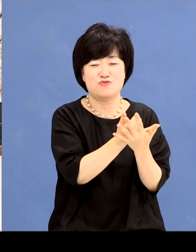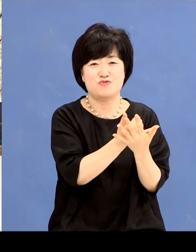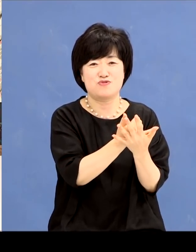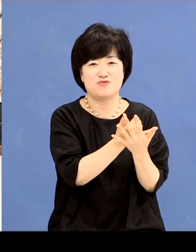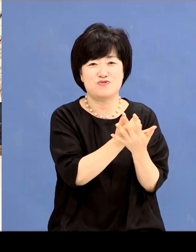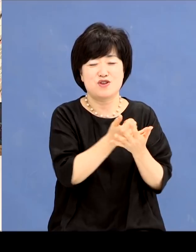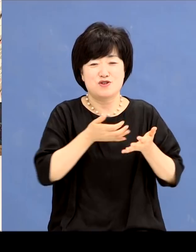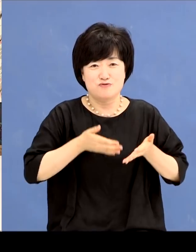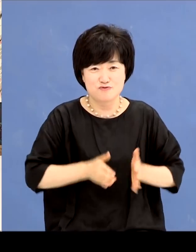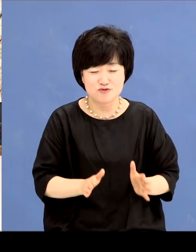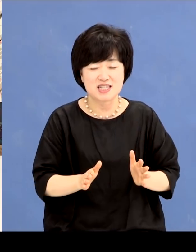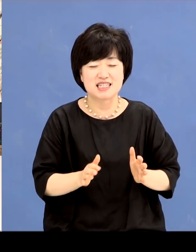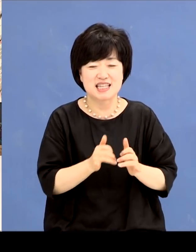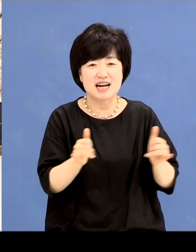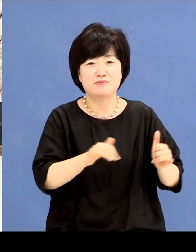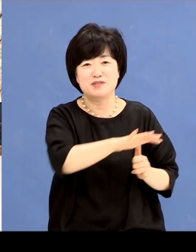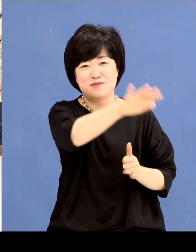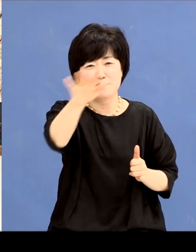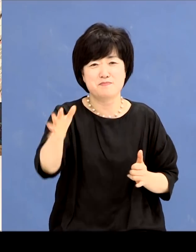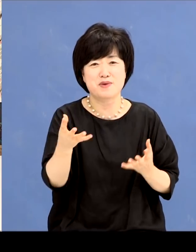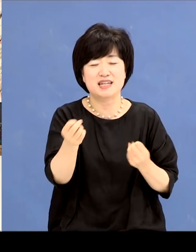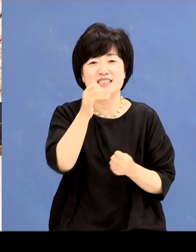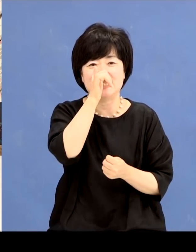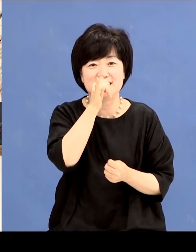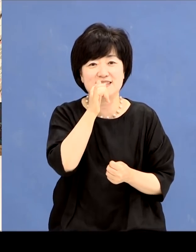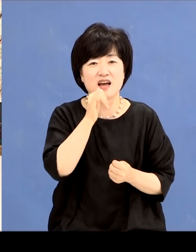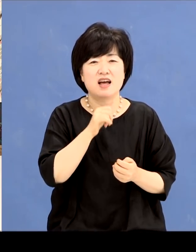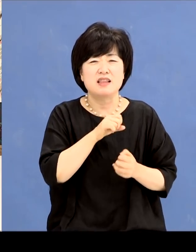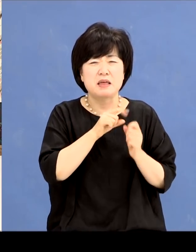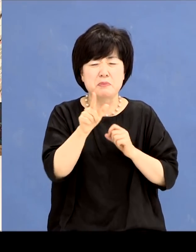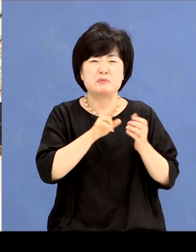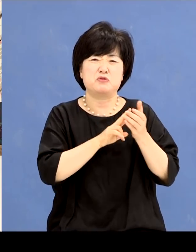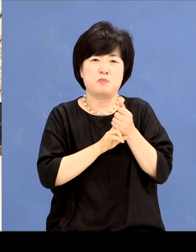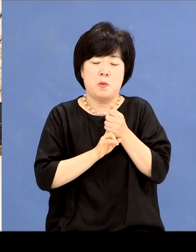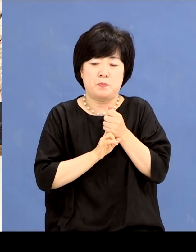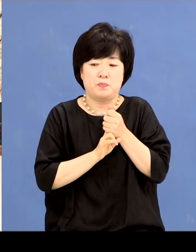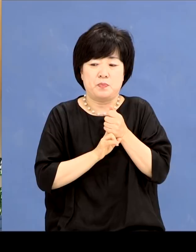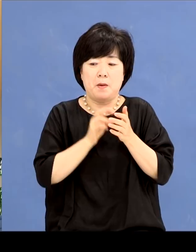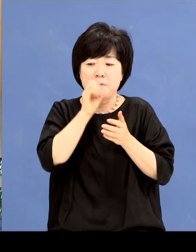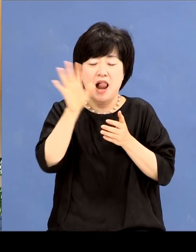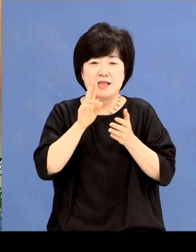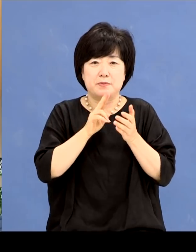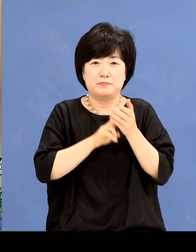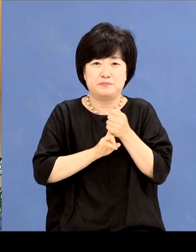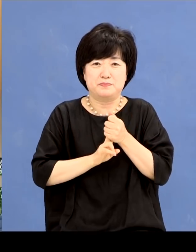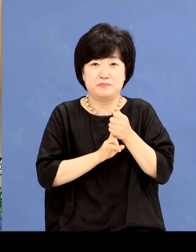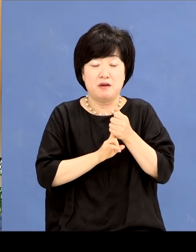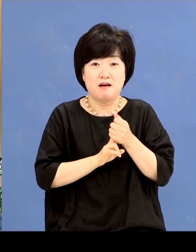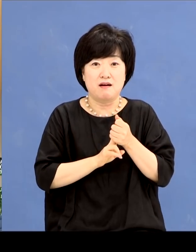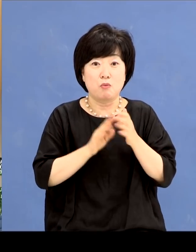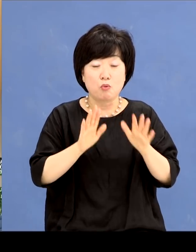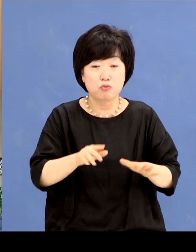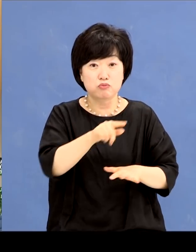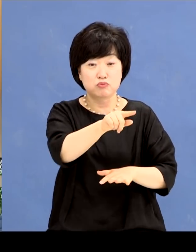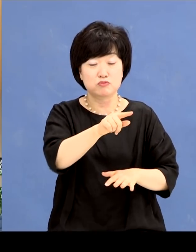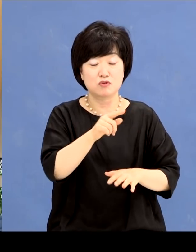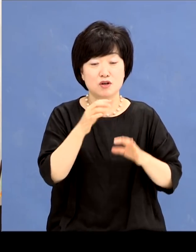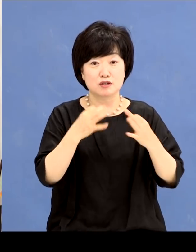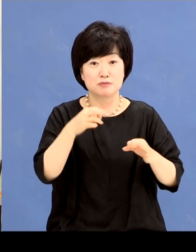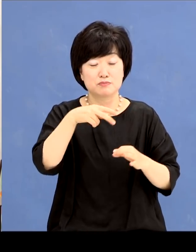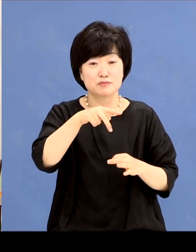보육원 어떻게 보면 출신으로 살아가는 분들이 많은데 네. 그거를 숨기고 다 살아가잖아요. 근데 오늘 김성민 대표님